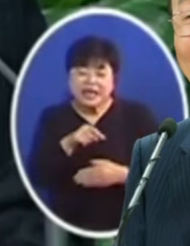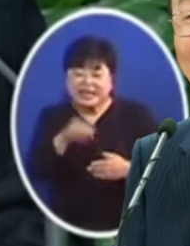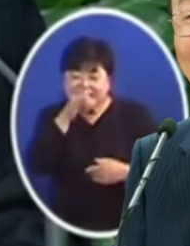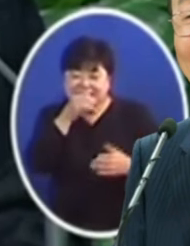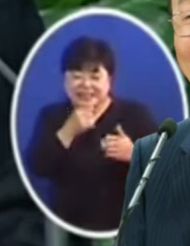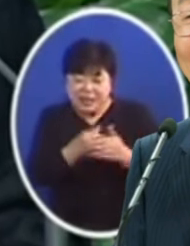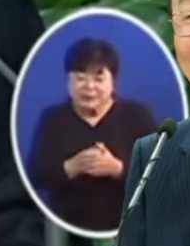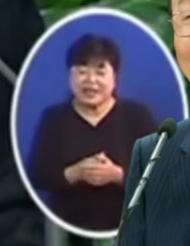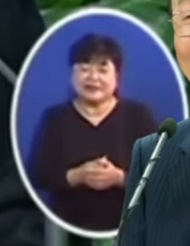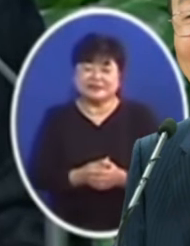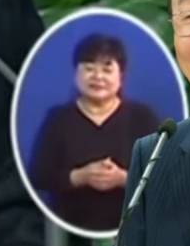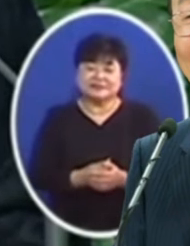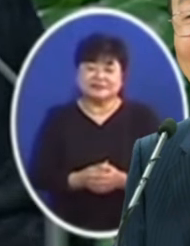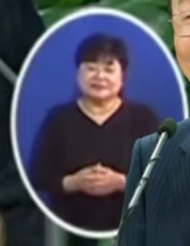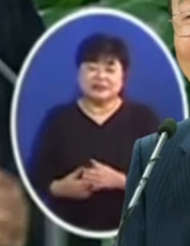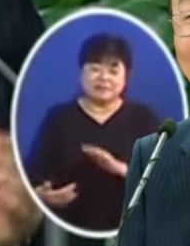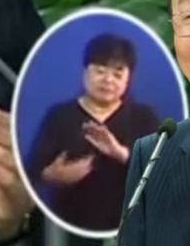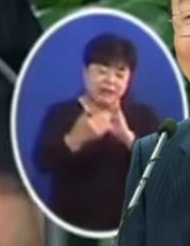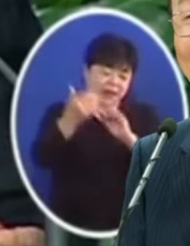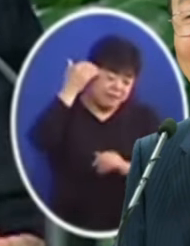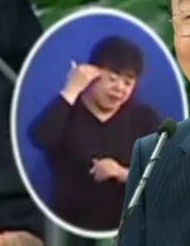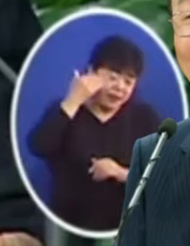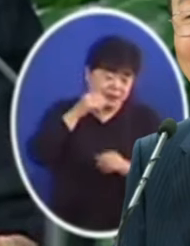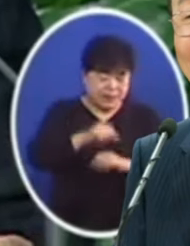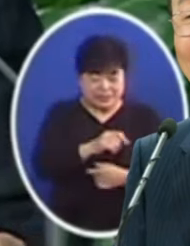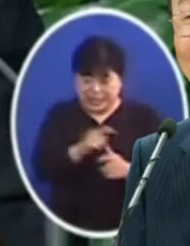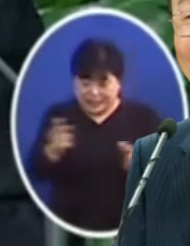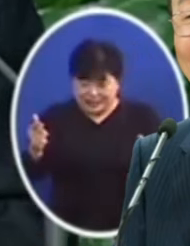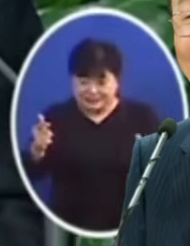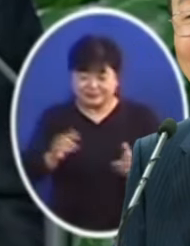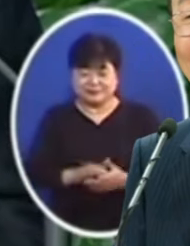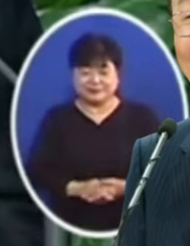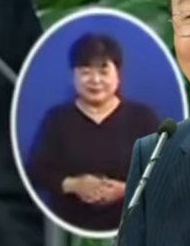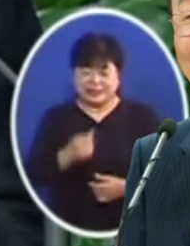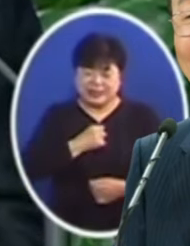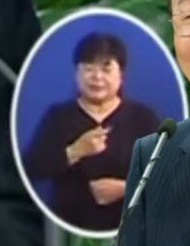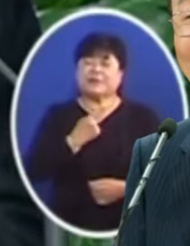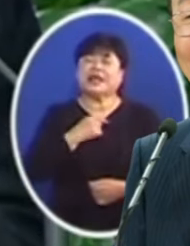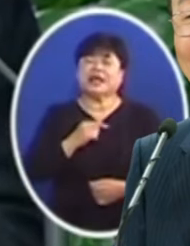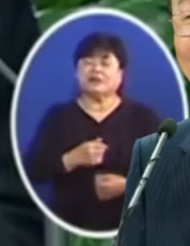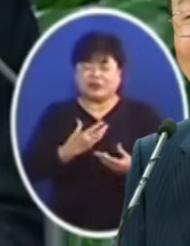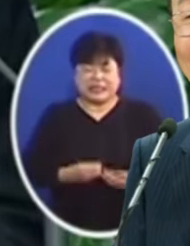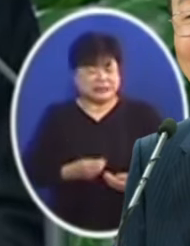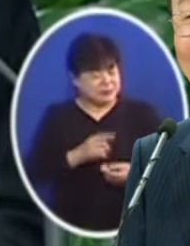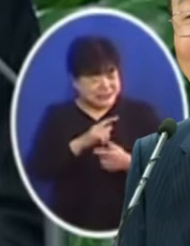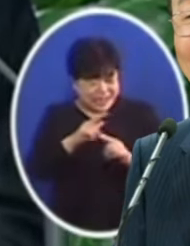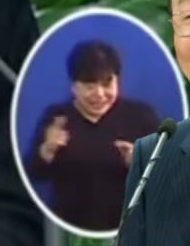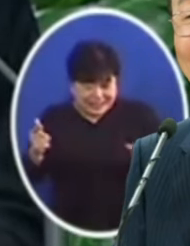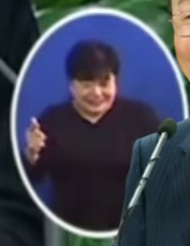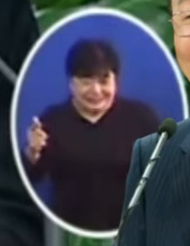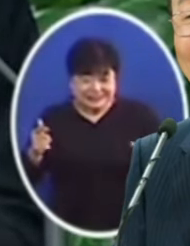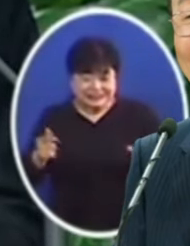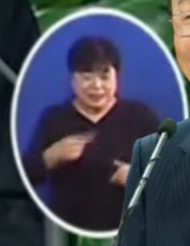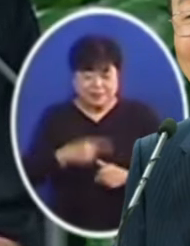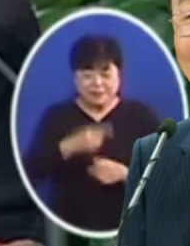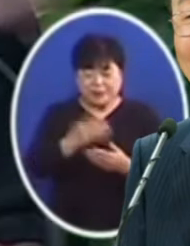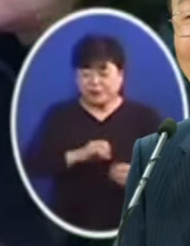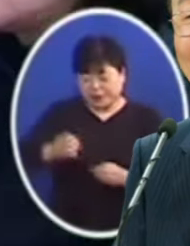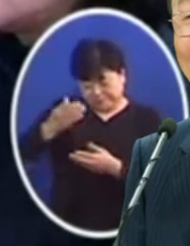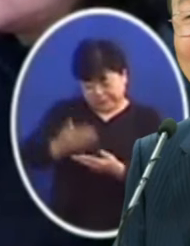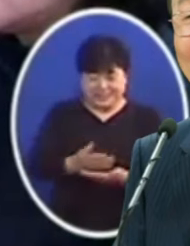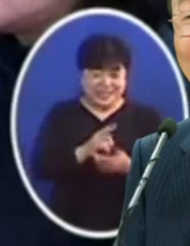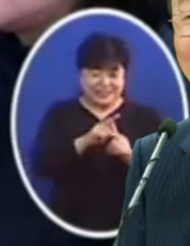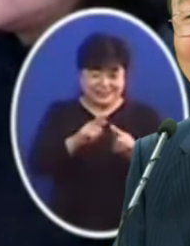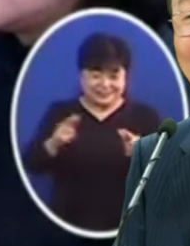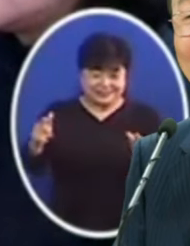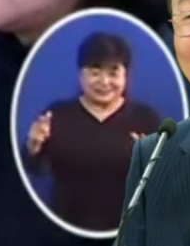있으므로 여러분이 사방으로 우겨삼을 당해도 쌓이지 않습니다. 답답한 일을 당해도 낙심하지 않습니다. 핍박을 받아도 버림받지